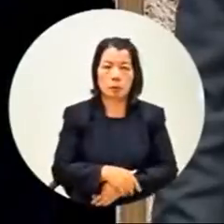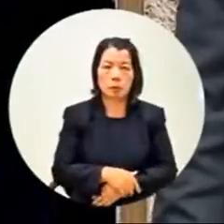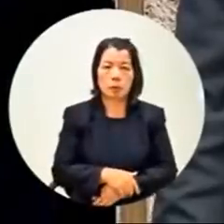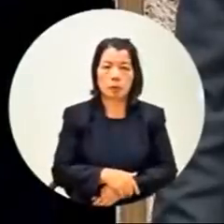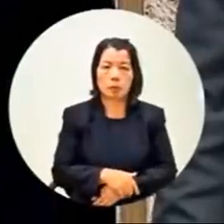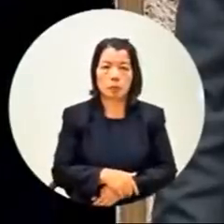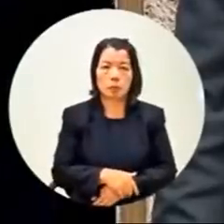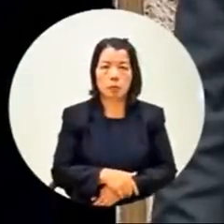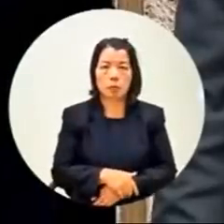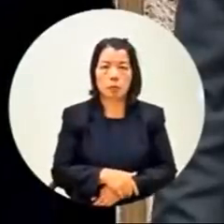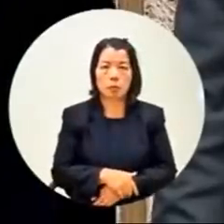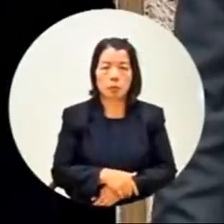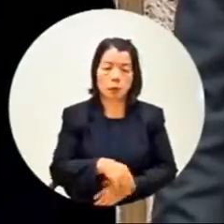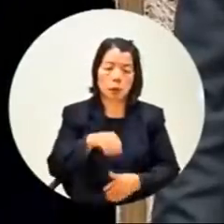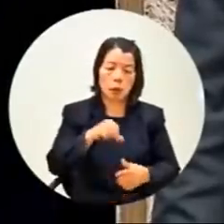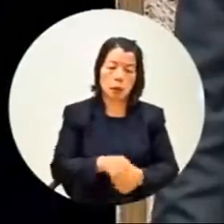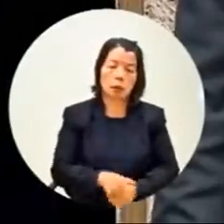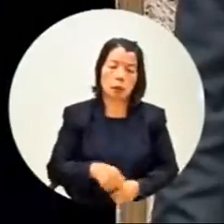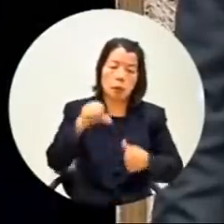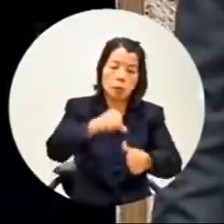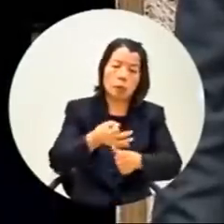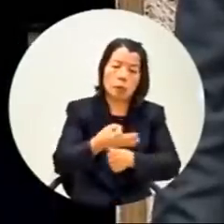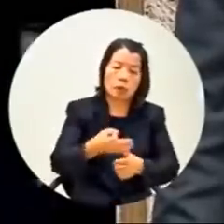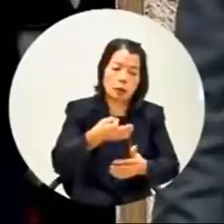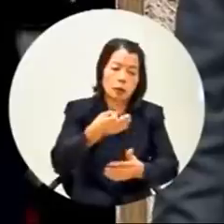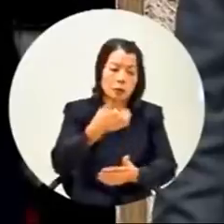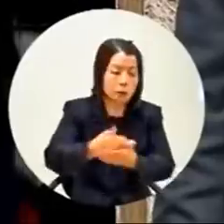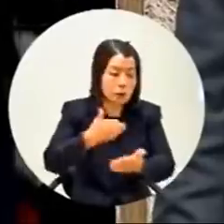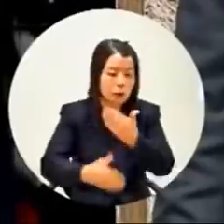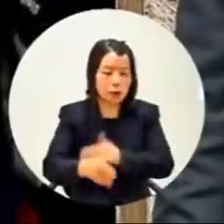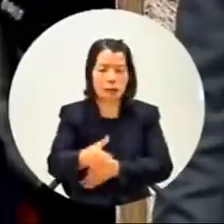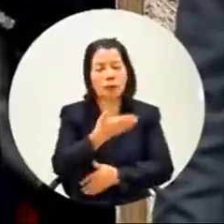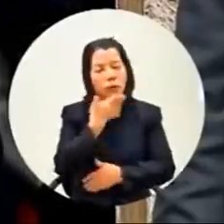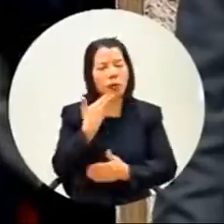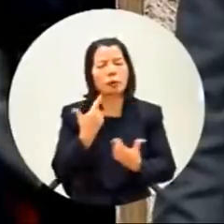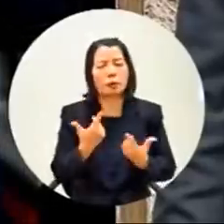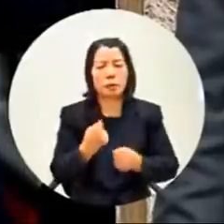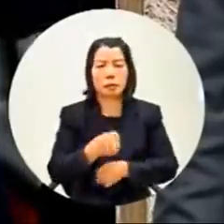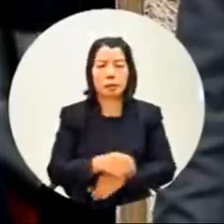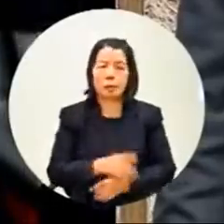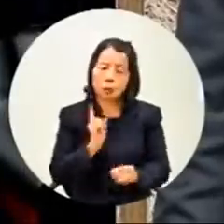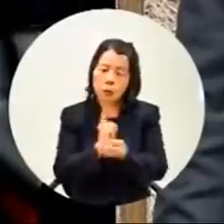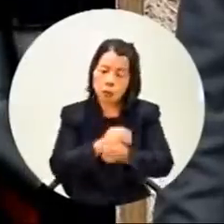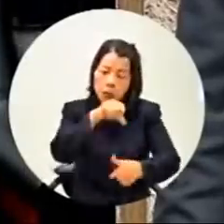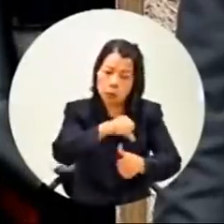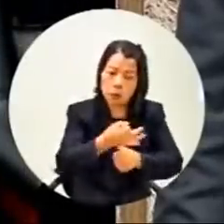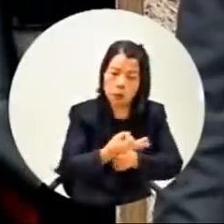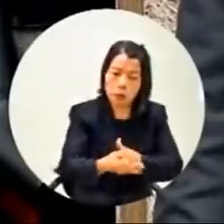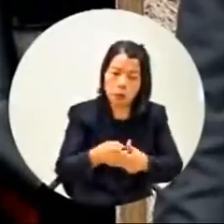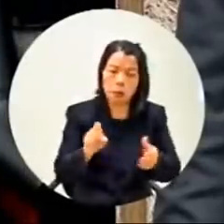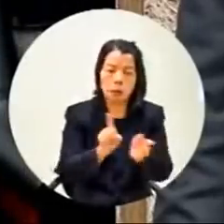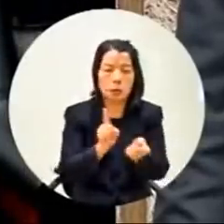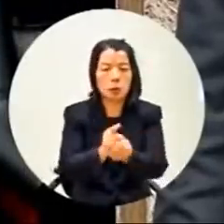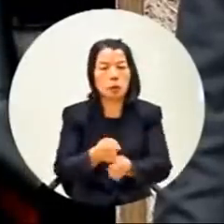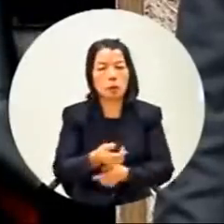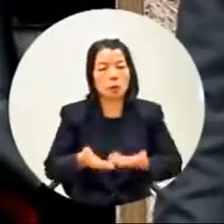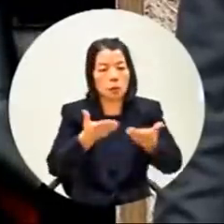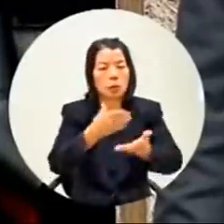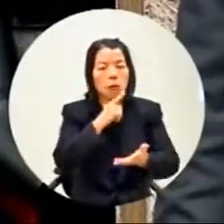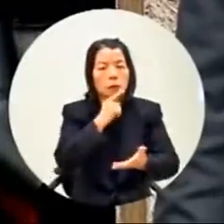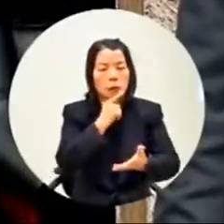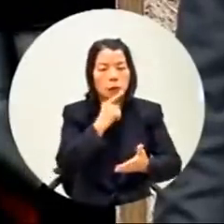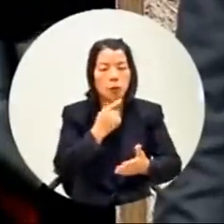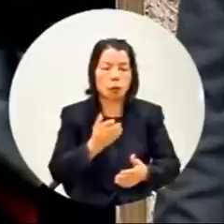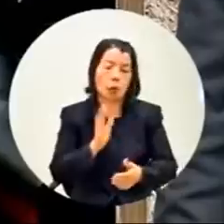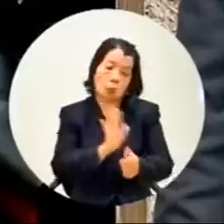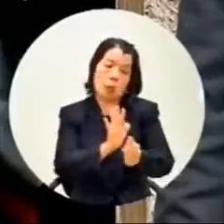局长？ 对，少缴罚金是一种利益。 那这既然少缴了罚金对庆富是个利益，我请问